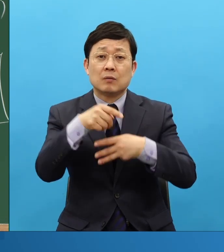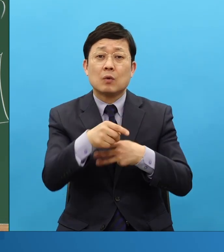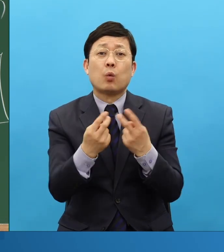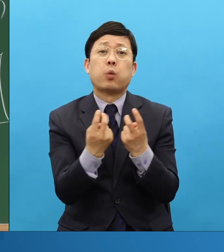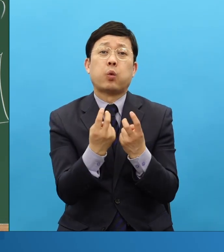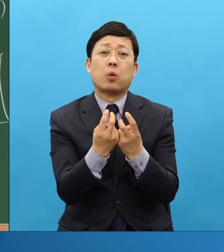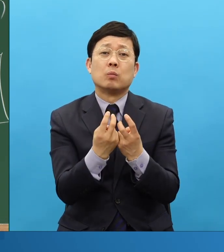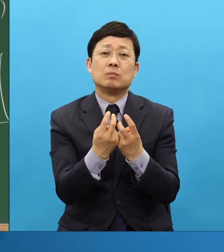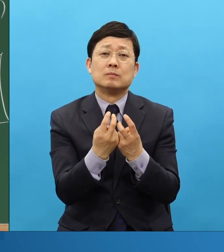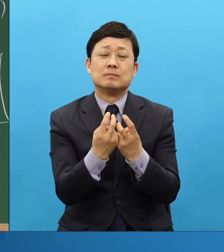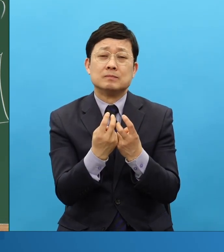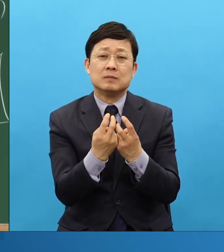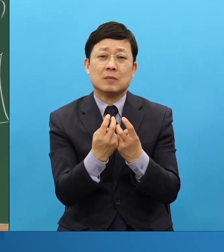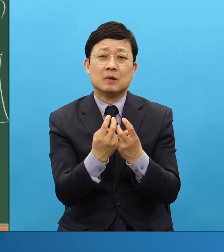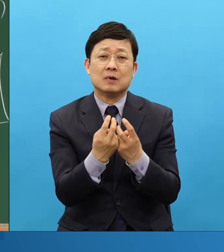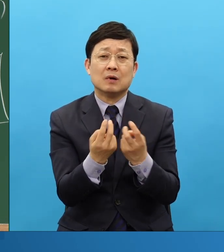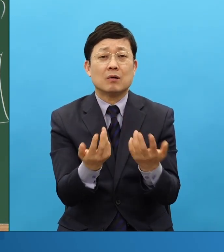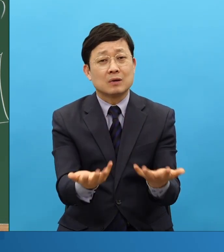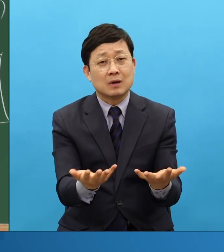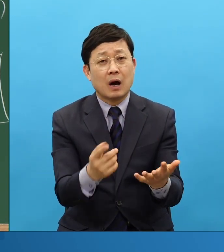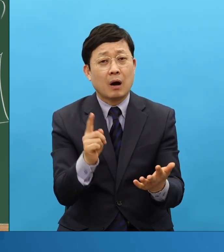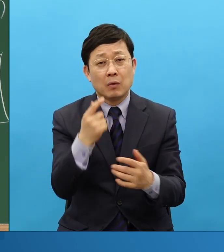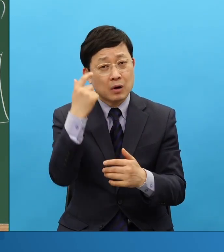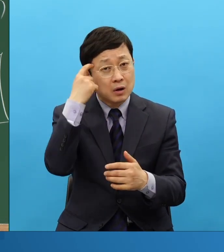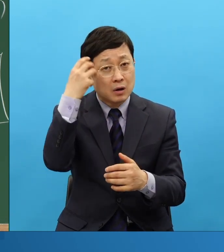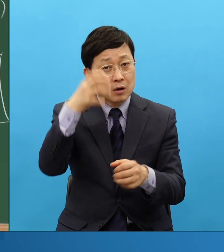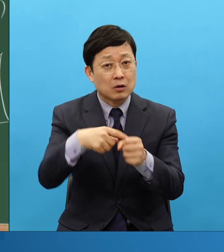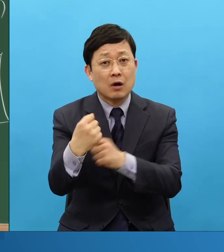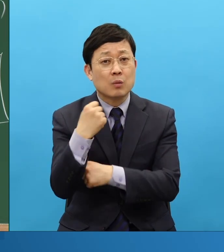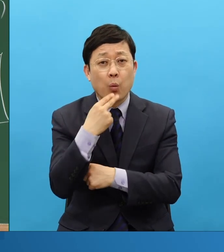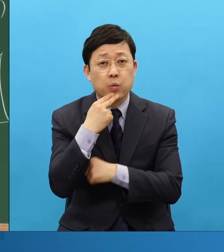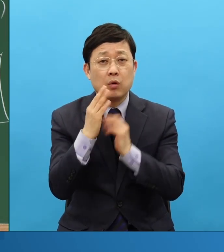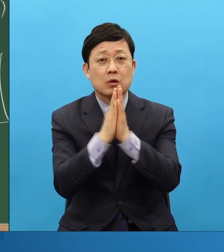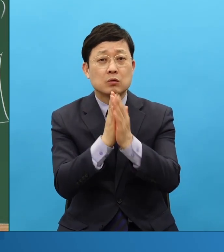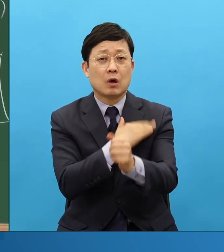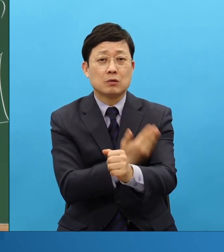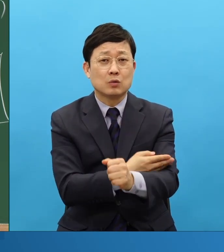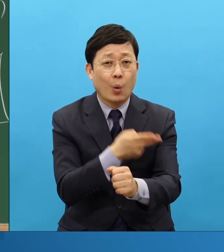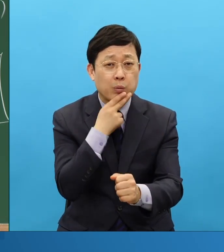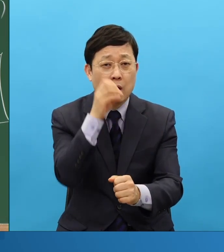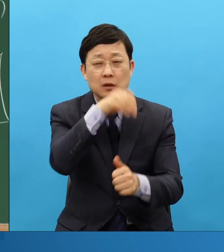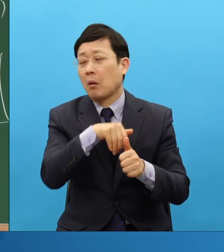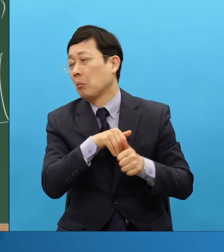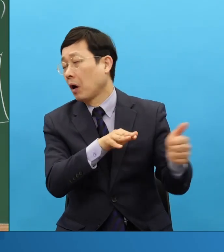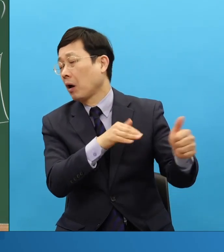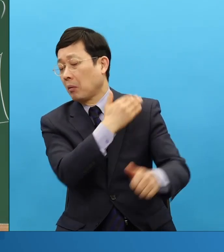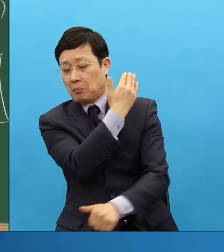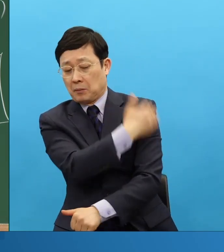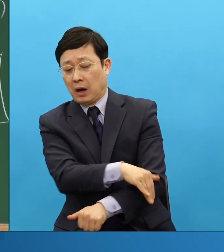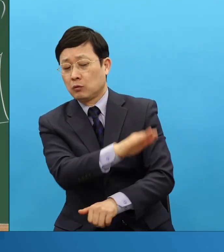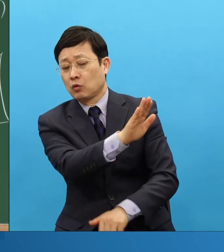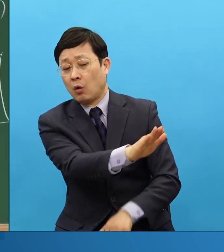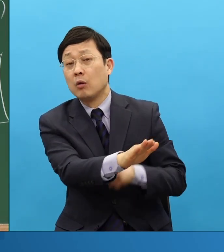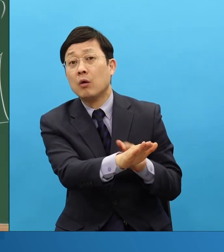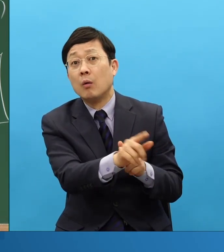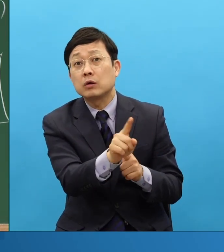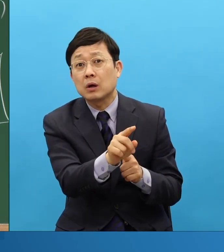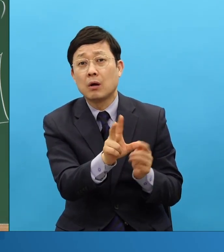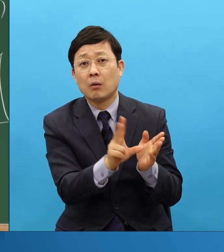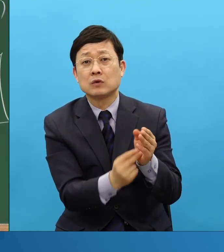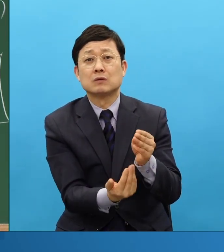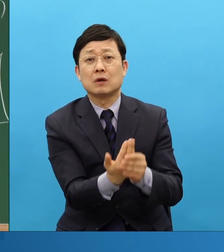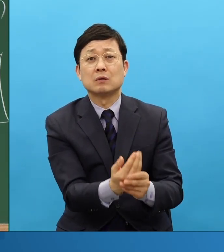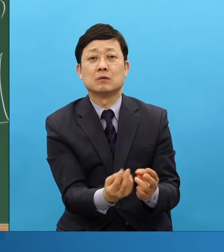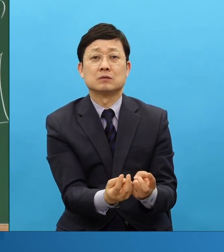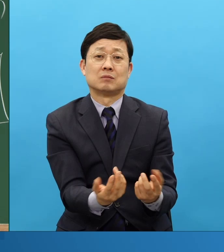완전히 불쌍하게 아무 영적 힘도 없는데 내보내. They are in such pitiful states, not without any kind of spiritual strength, and then you send them